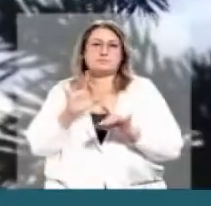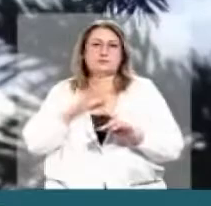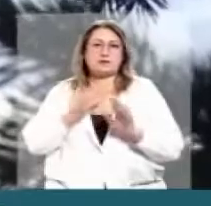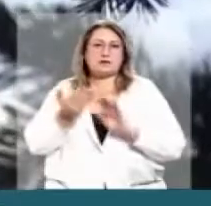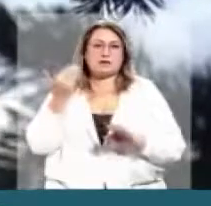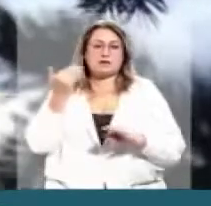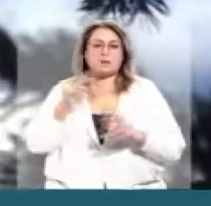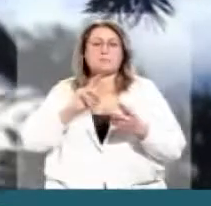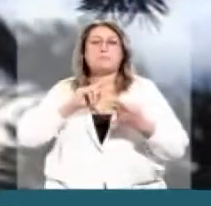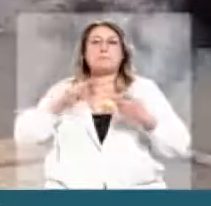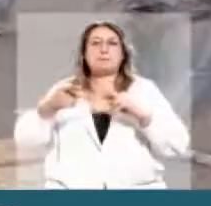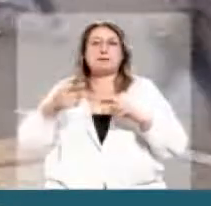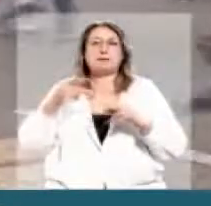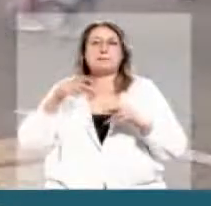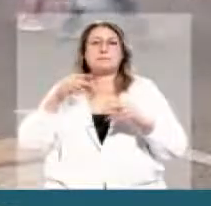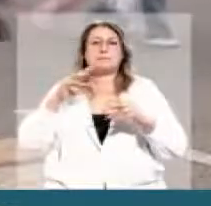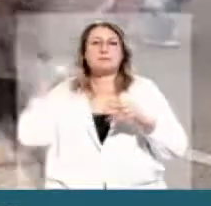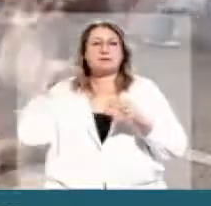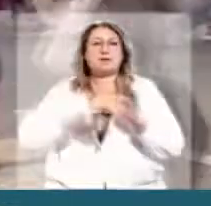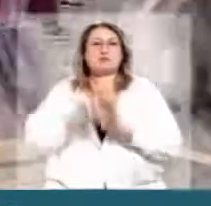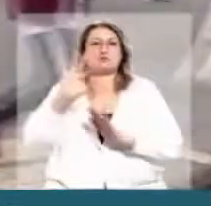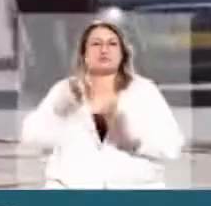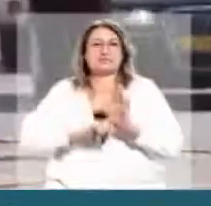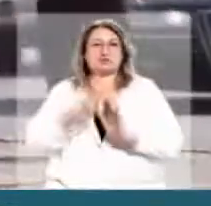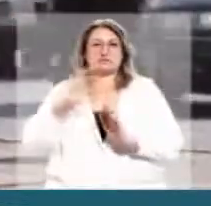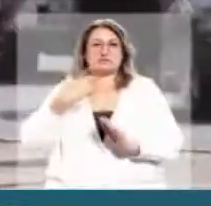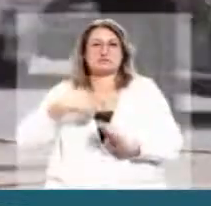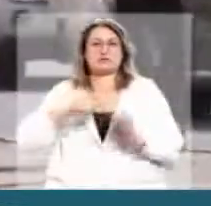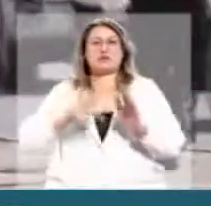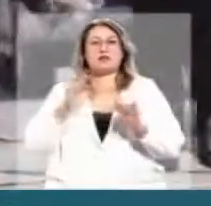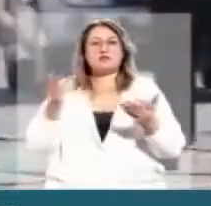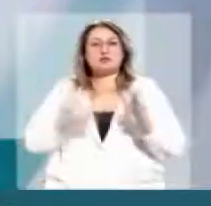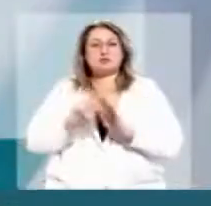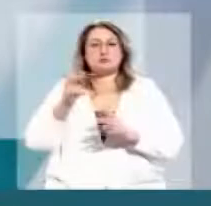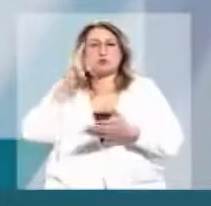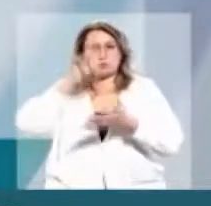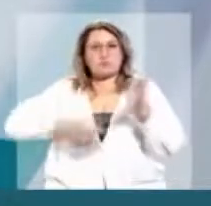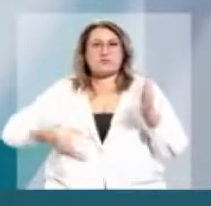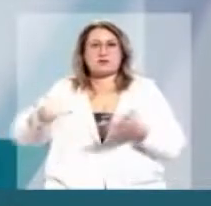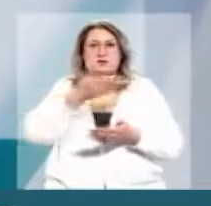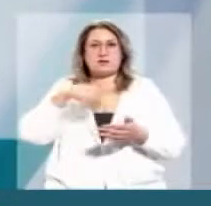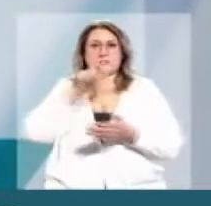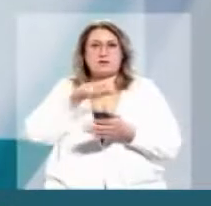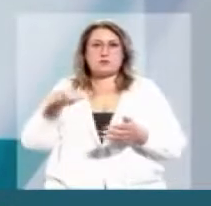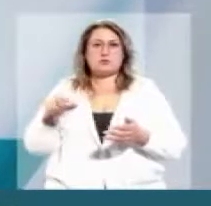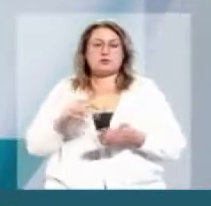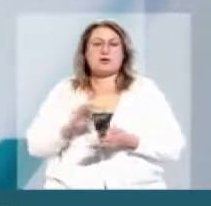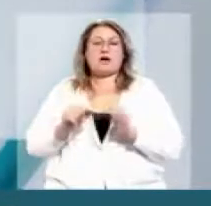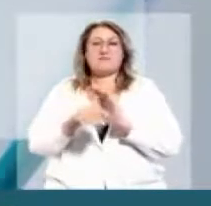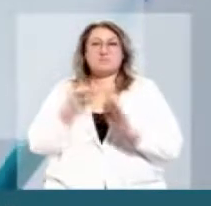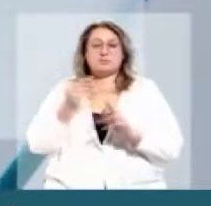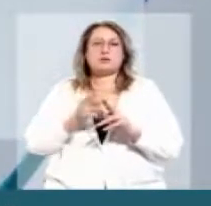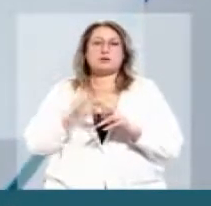Алдымен халықтың сенімі керек. Сенім сеңгіртауды да қозғайды. Ал сайлау елдің болашақ бағдарын айқындайды. Мен жолдауымда бір